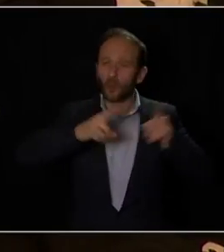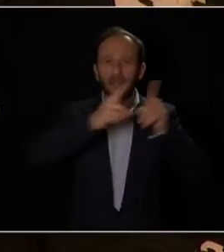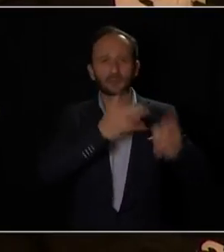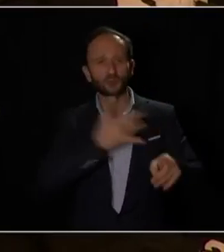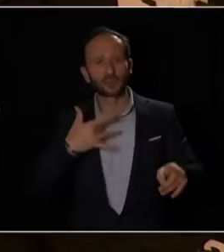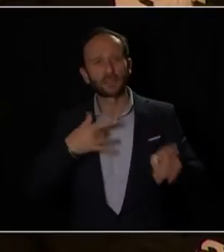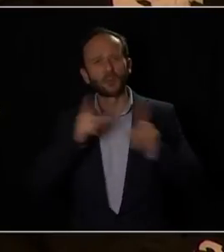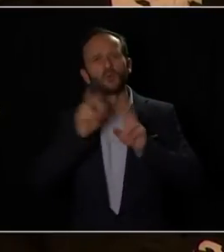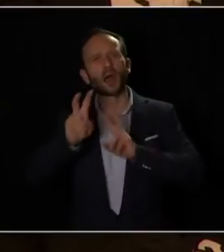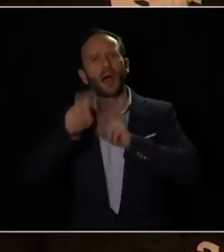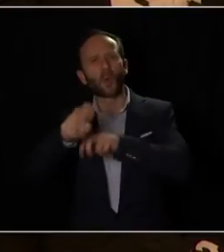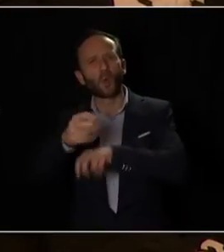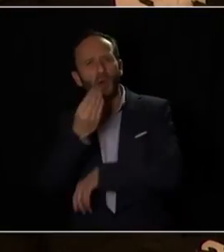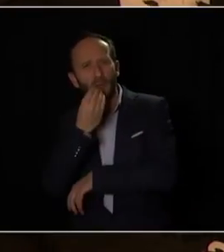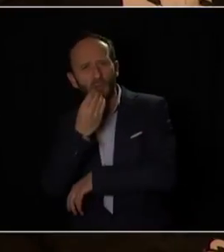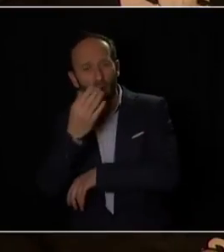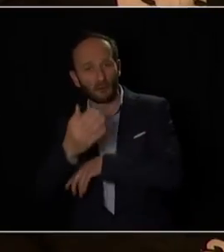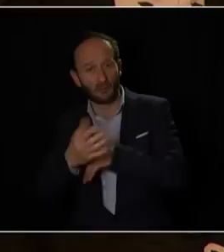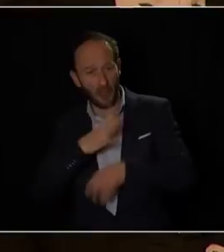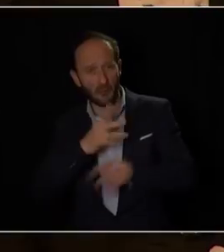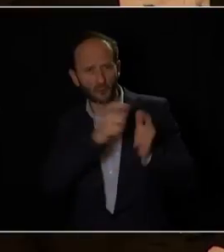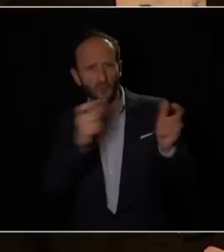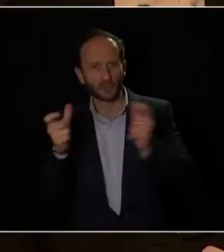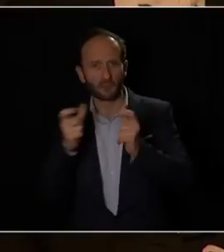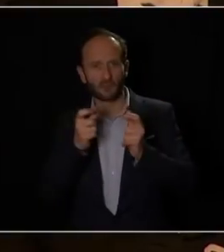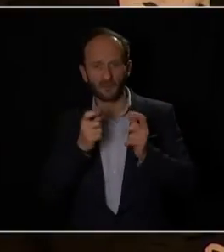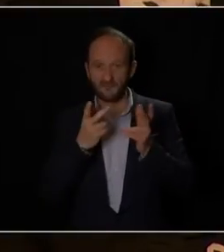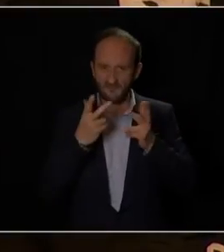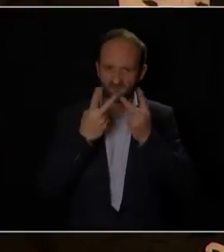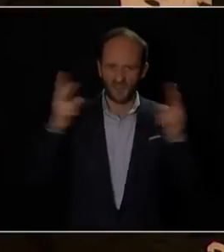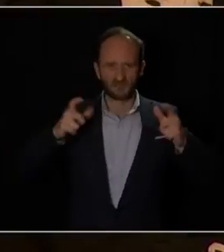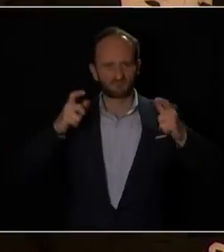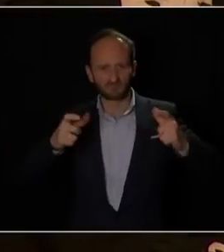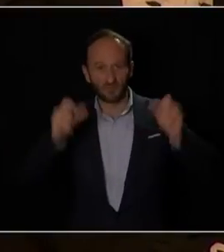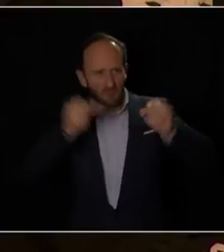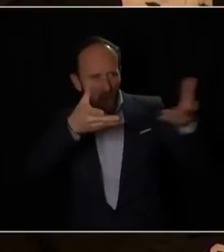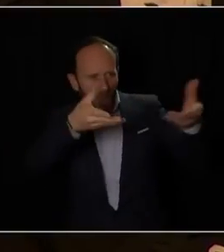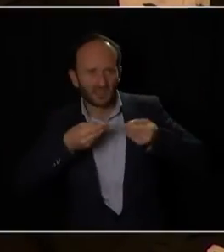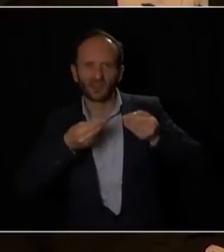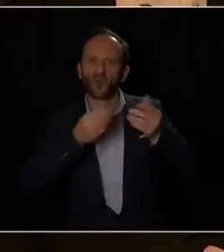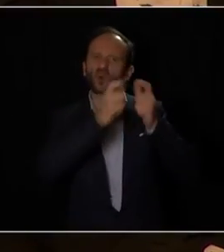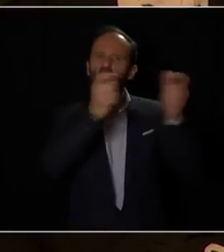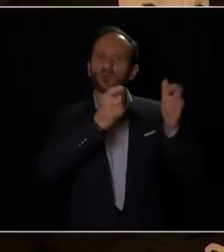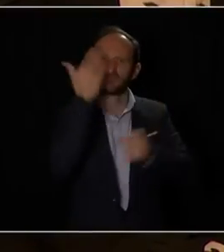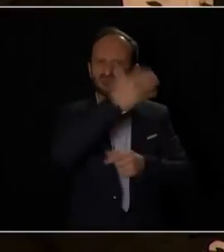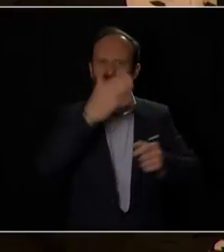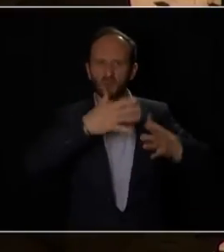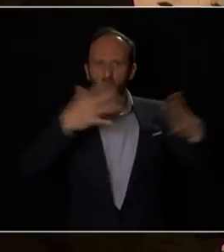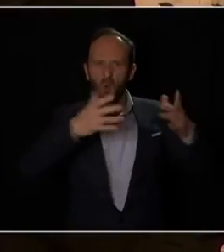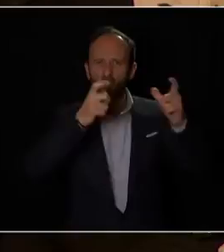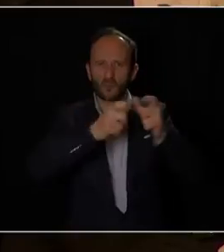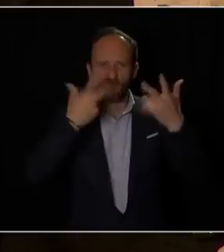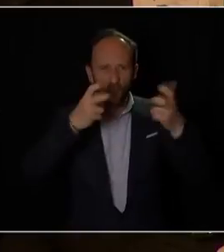l'agroalimentaire. Notre métropole doit pouvoir attirer les grands groupes qui veulent implanter leurs activités de recherche et